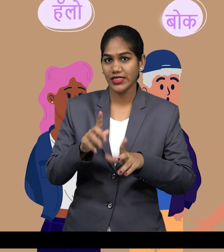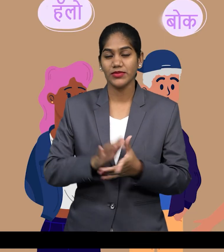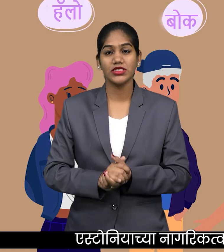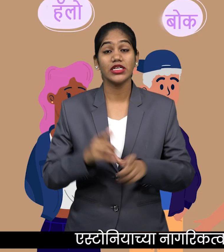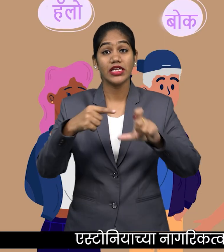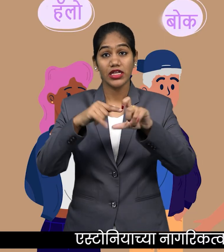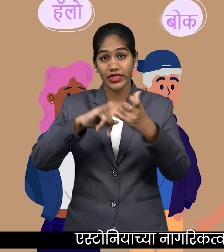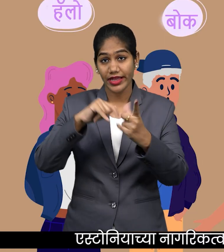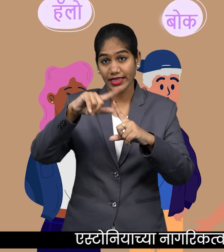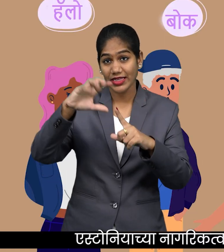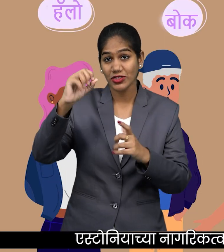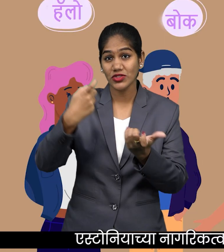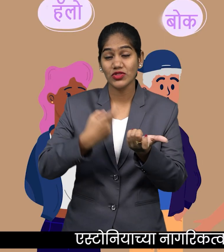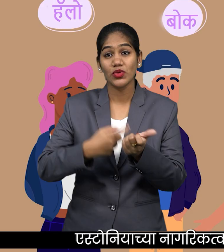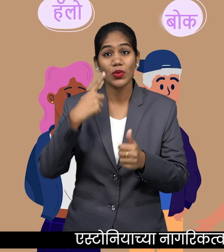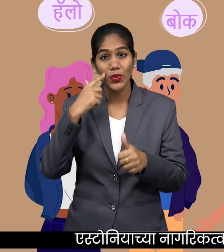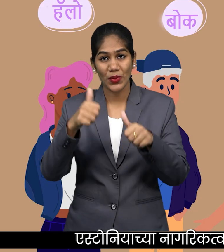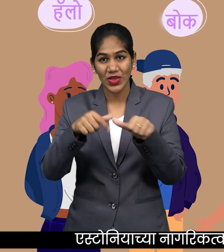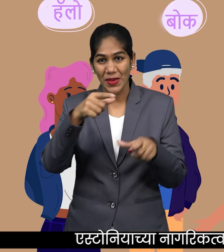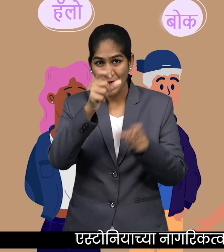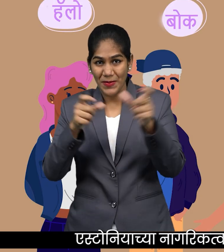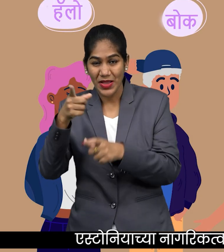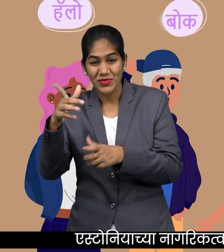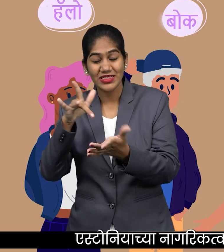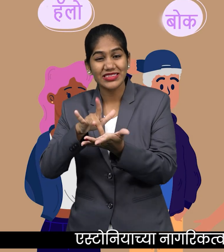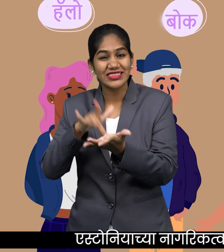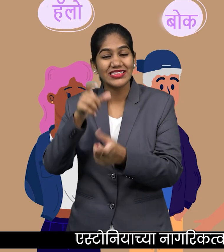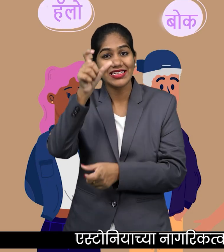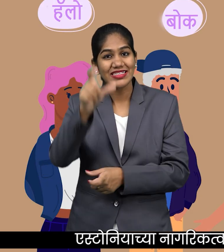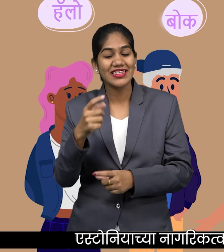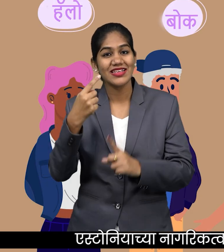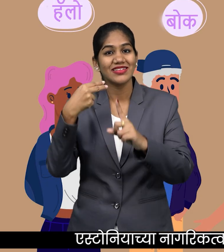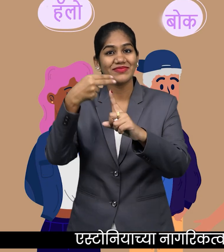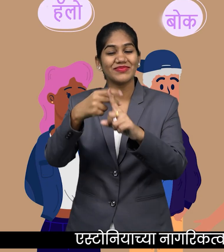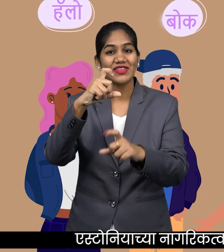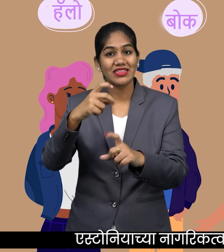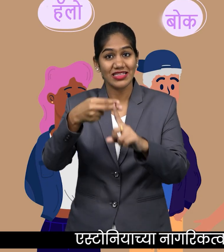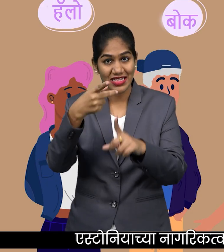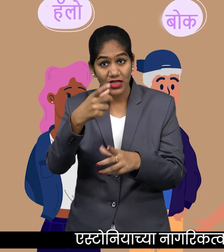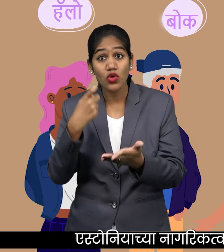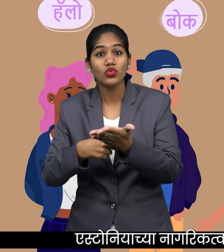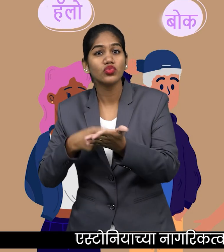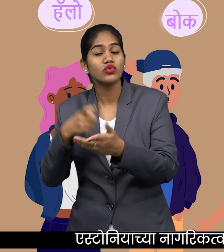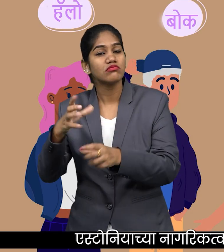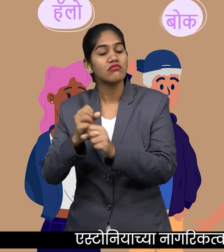उदाहरणार्थ इस्टोनिया नागरिकत्वाच्या नियमांमुळे रशियन